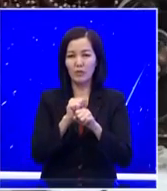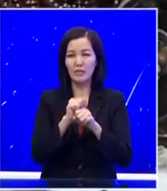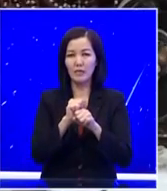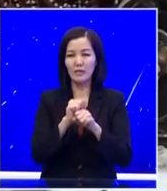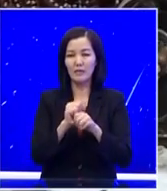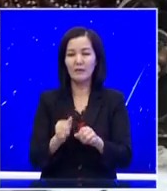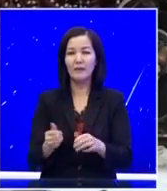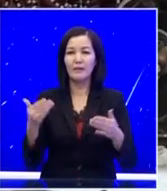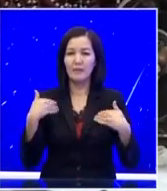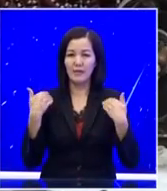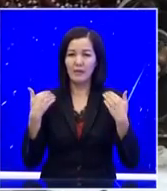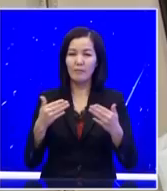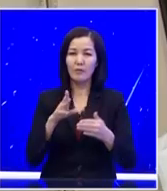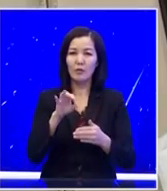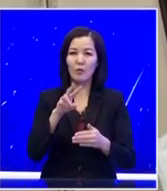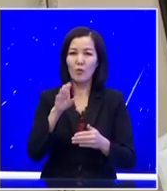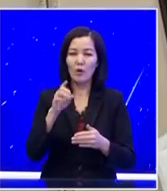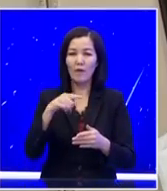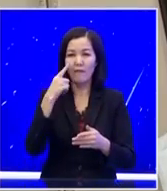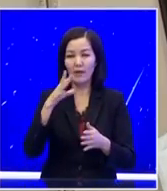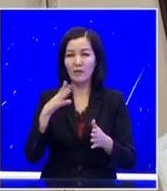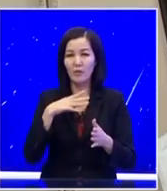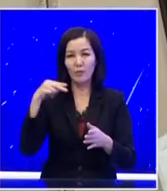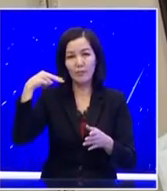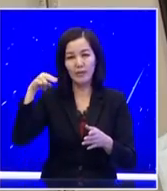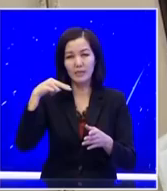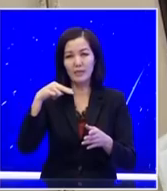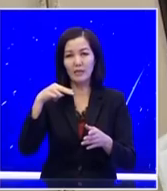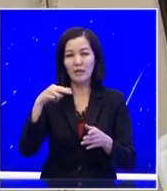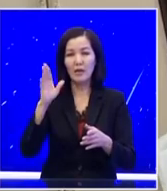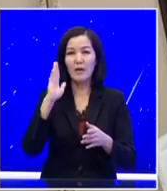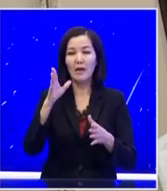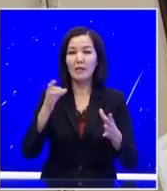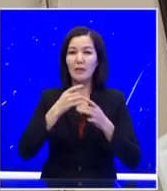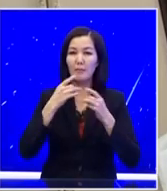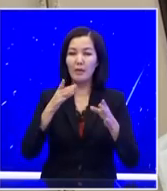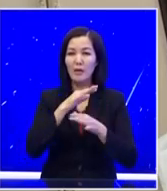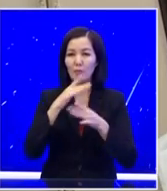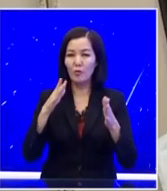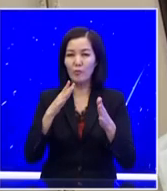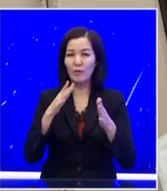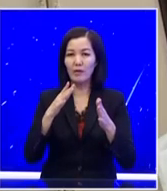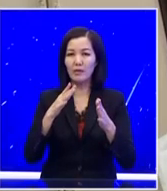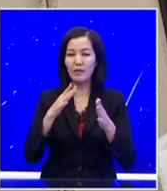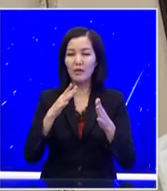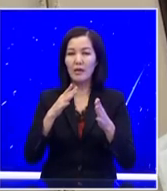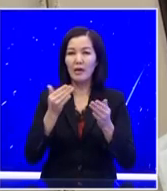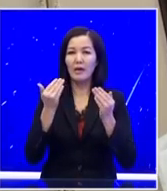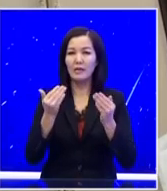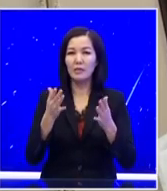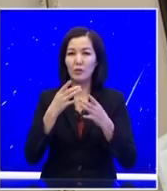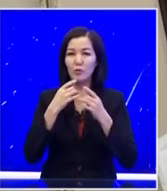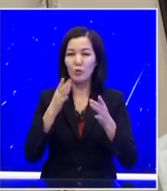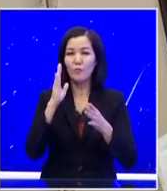отырып. Президент Тоқаев айтты ғой, жақсылықтың бәрі қуаныштың бір алда деп. Иншалла айтқаны келсін, сол тойға